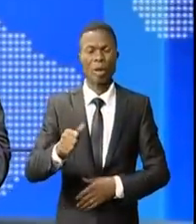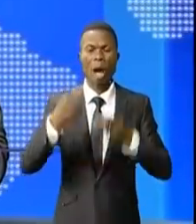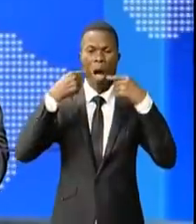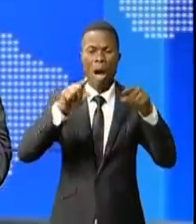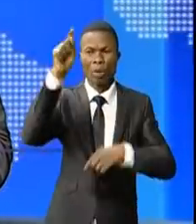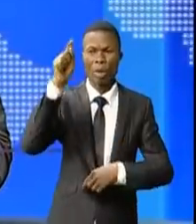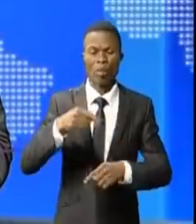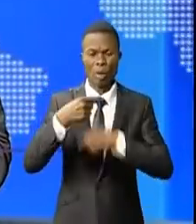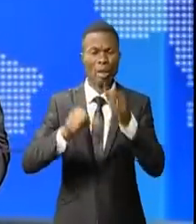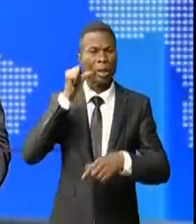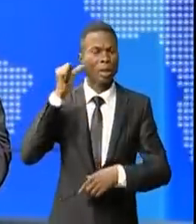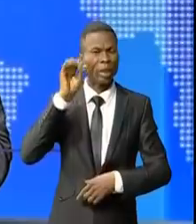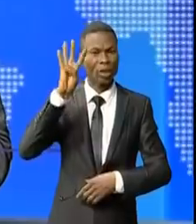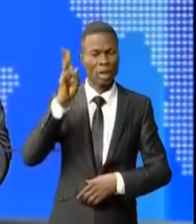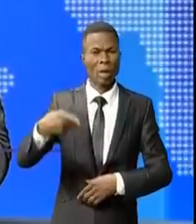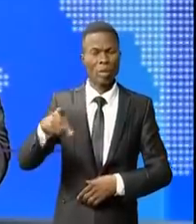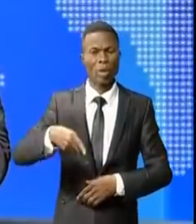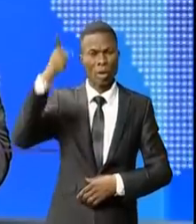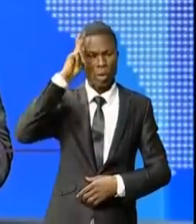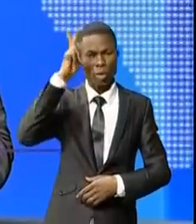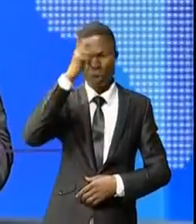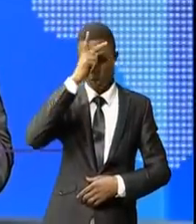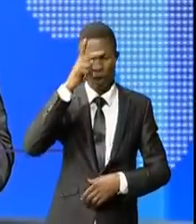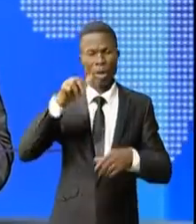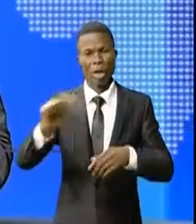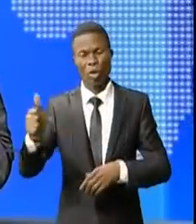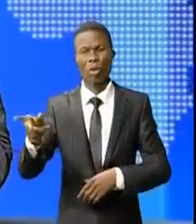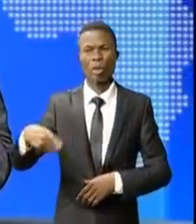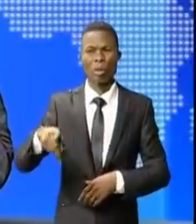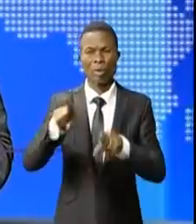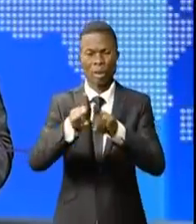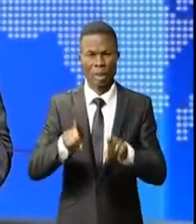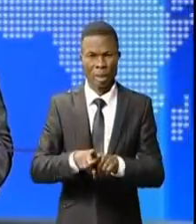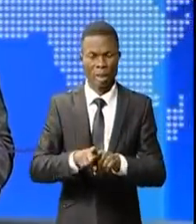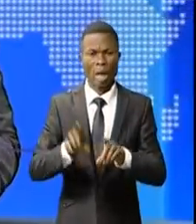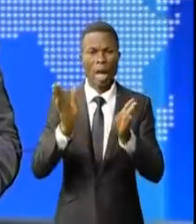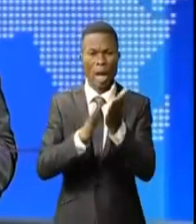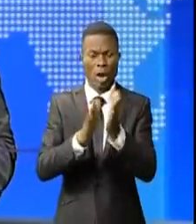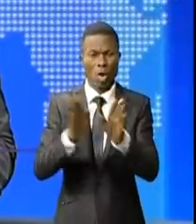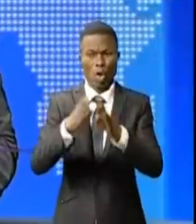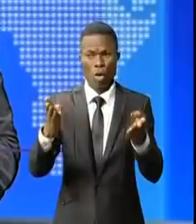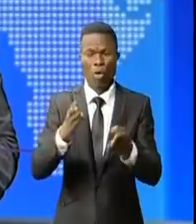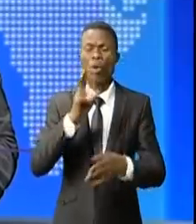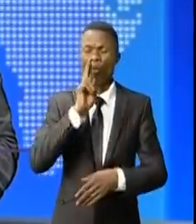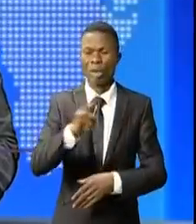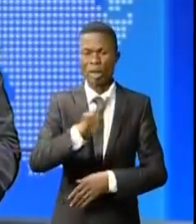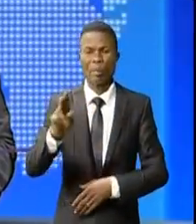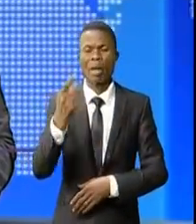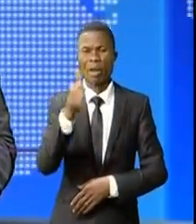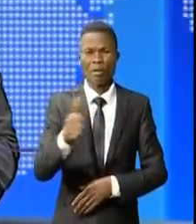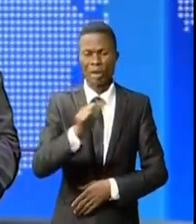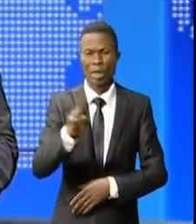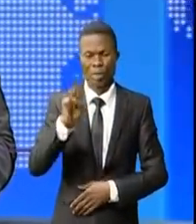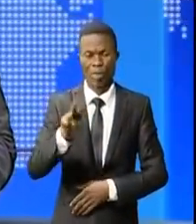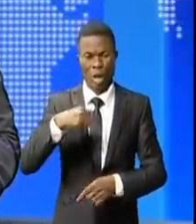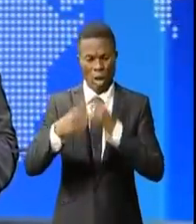publication a débuté hier dans la province du Haut-Katanga et dans d'autres provinces, et la rentrée scolaire 2021-2022